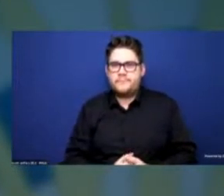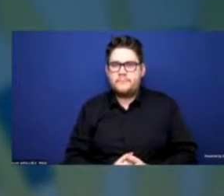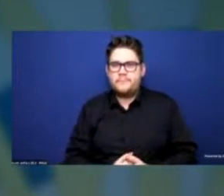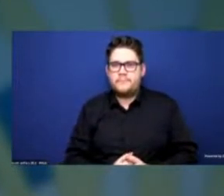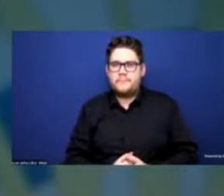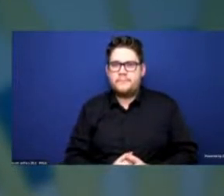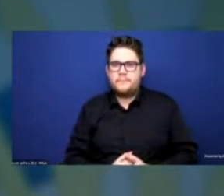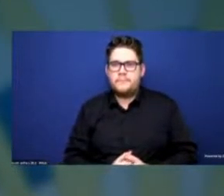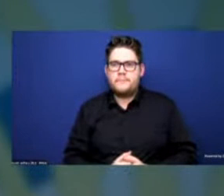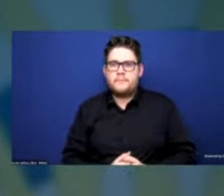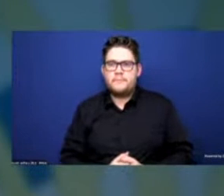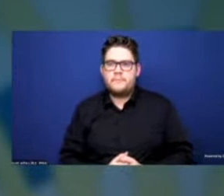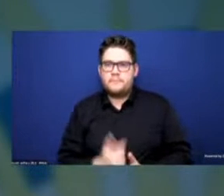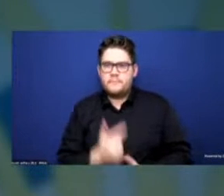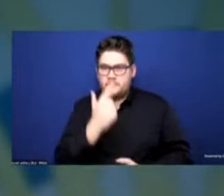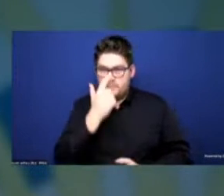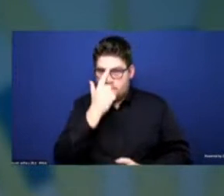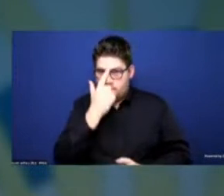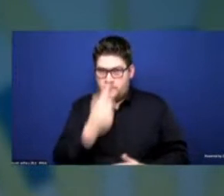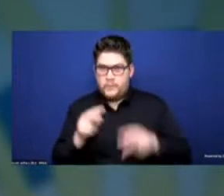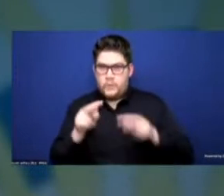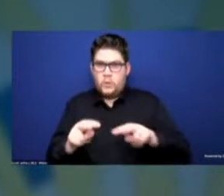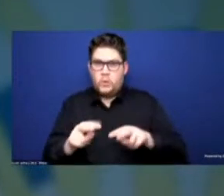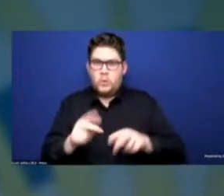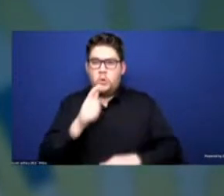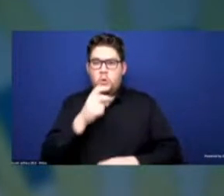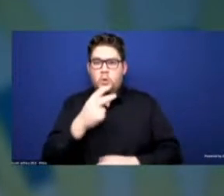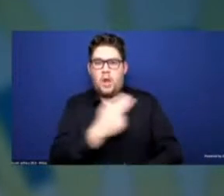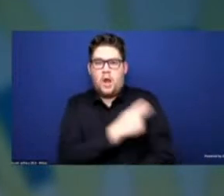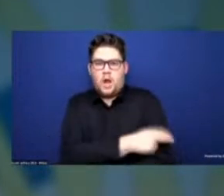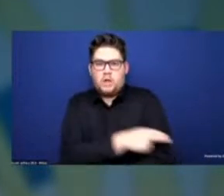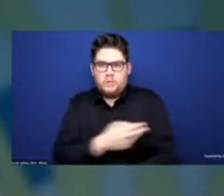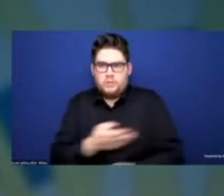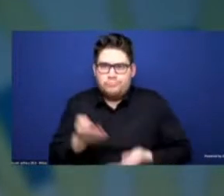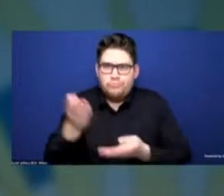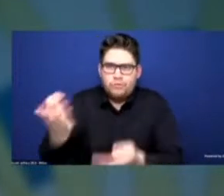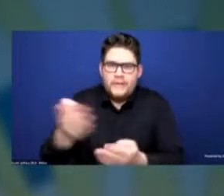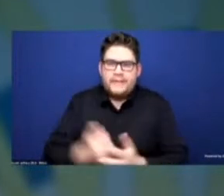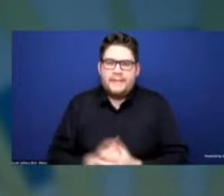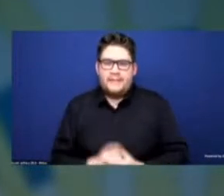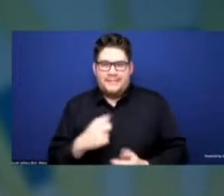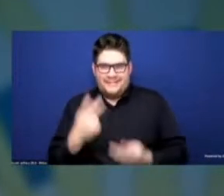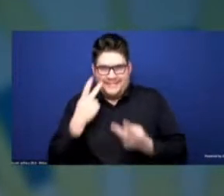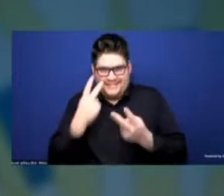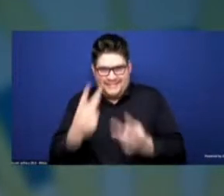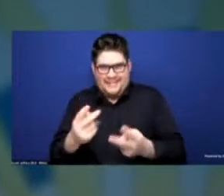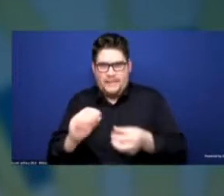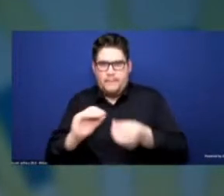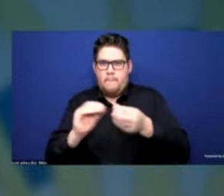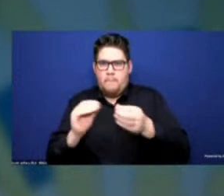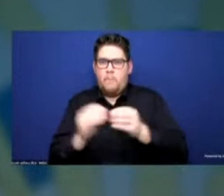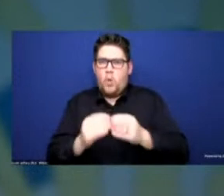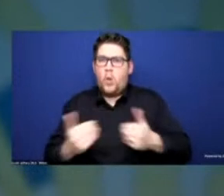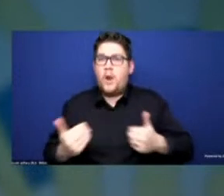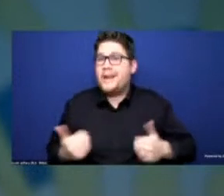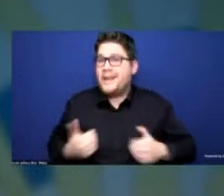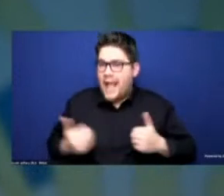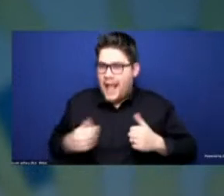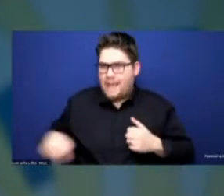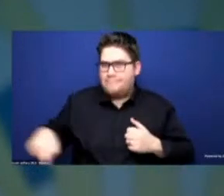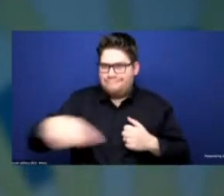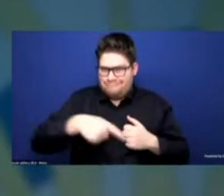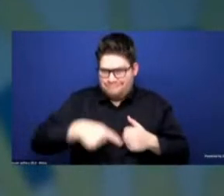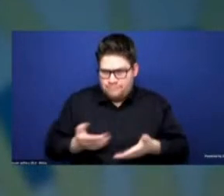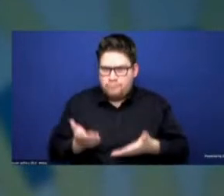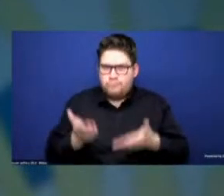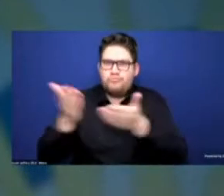就是年纪轻的人住院的人多了这个是从去年8月份到今年4月份每10万个人里